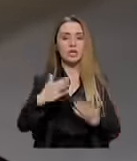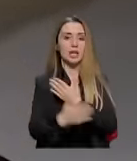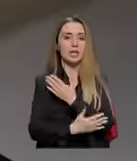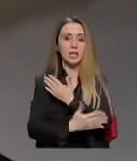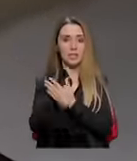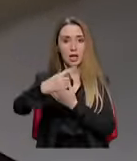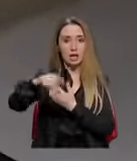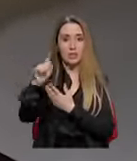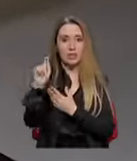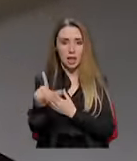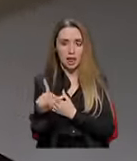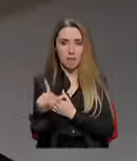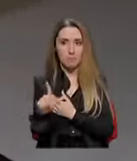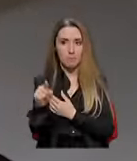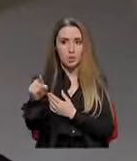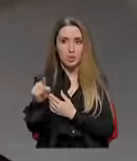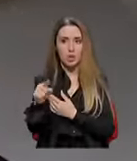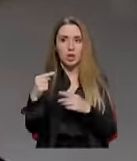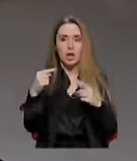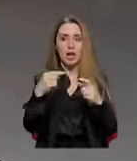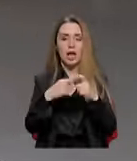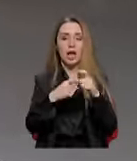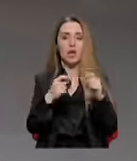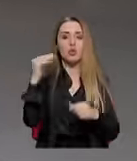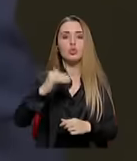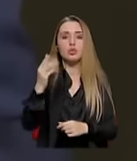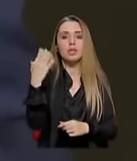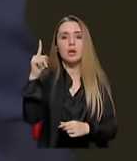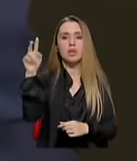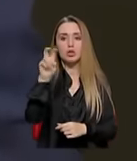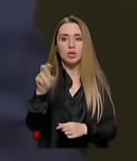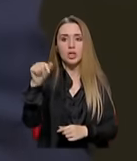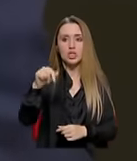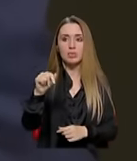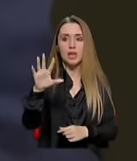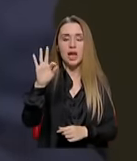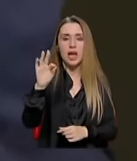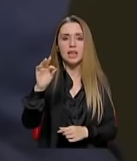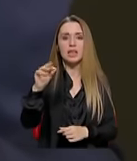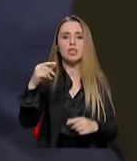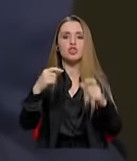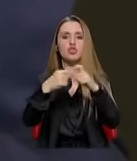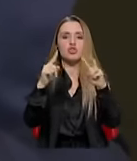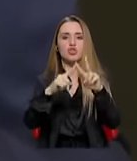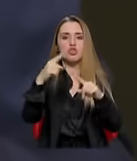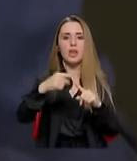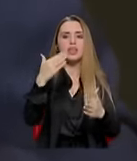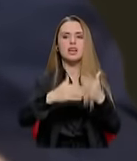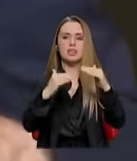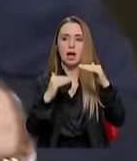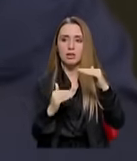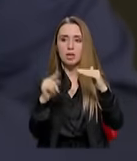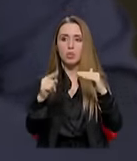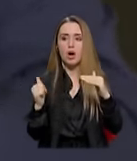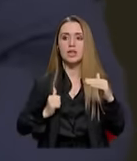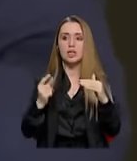alanlara 1 lira EGO da ucuz Eskiden 1 dolardı şimdi 50 centin de altında yani yarısın da altında Bu